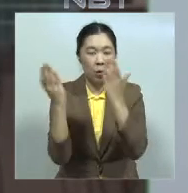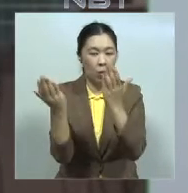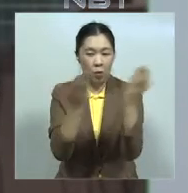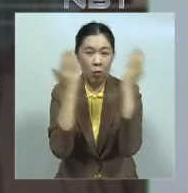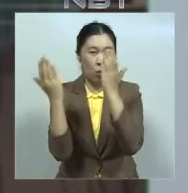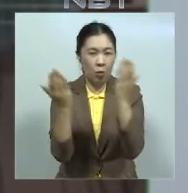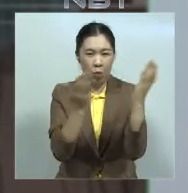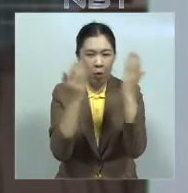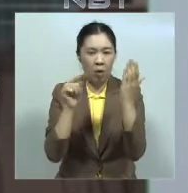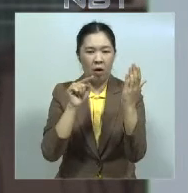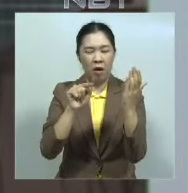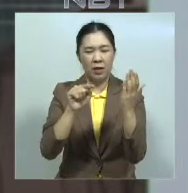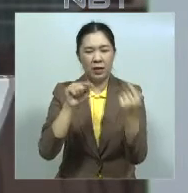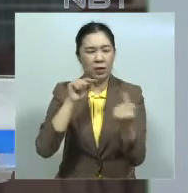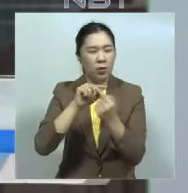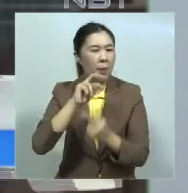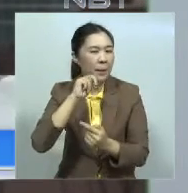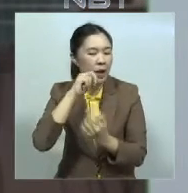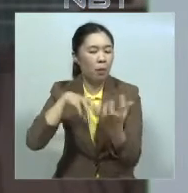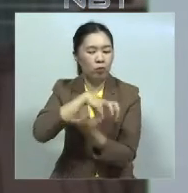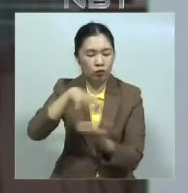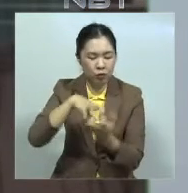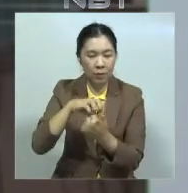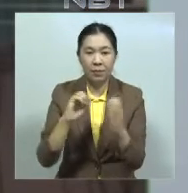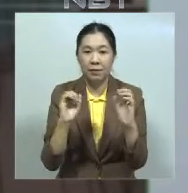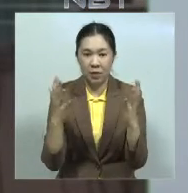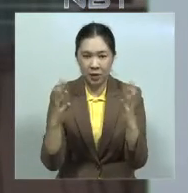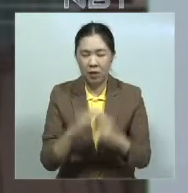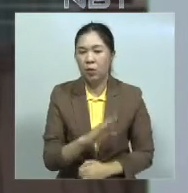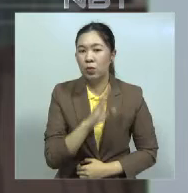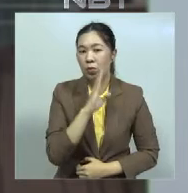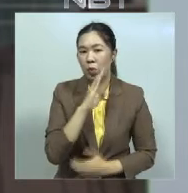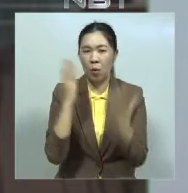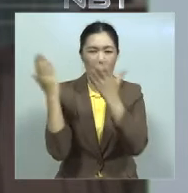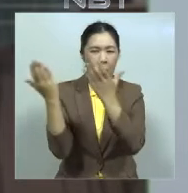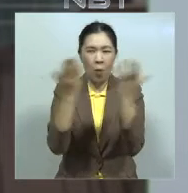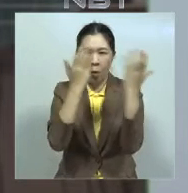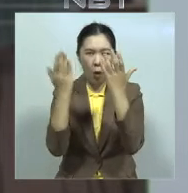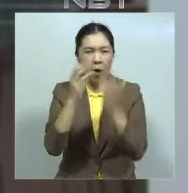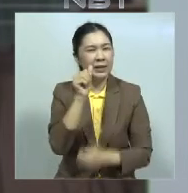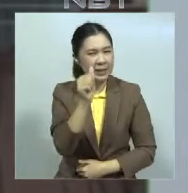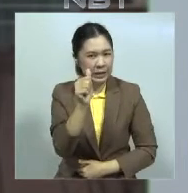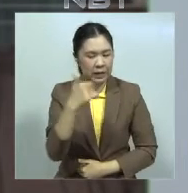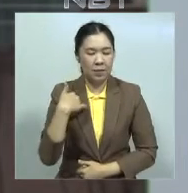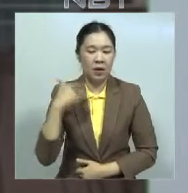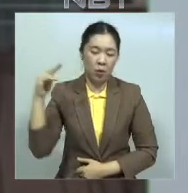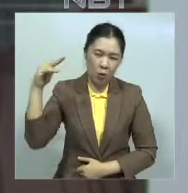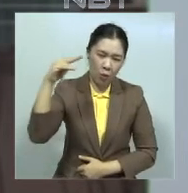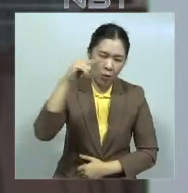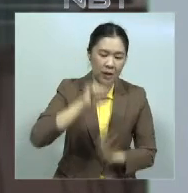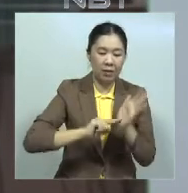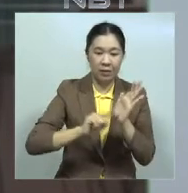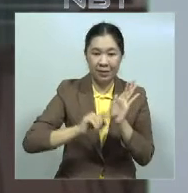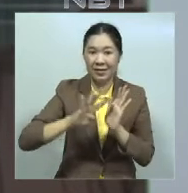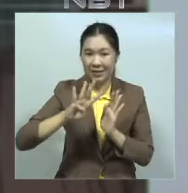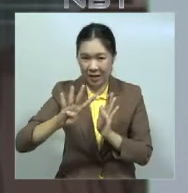ไม่ได้เป็นลมที่มีความชื้นนะฮะถ้าสามารถสภาพอากาศเอื้อมหน่วยเนี่ยเราบินวันนึง 3-4 เที่ยวต่อวันน